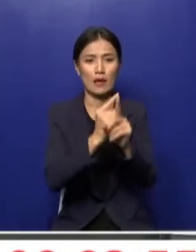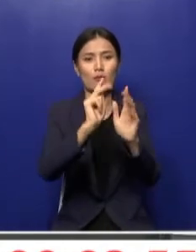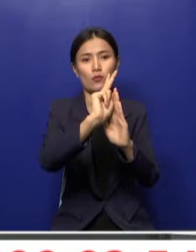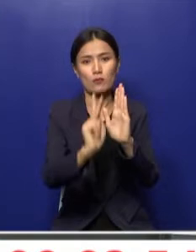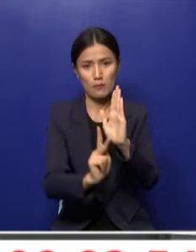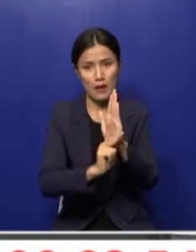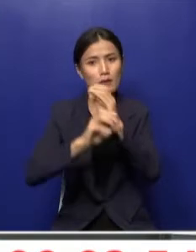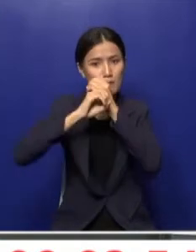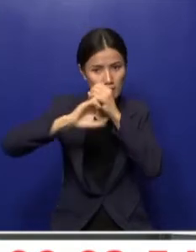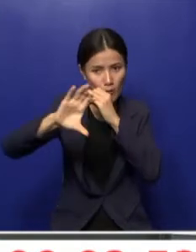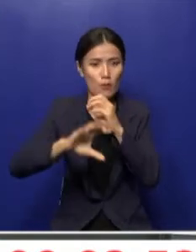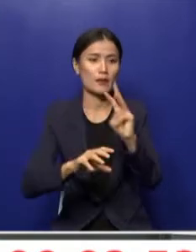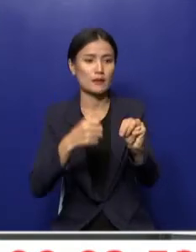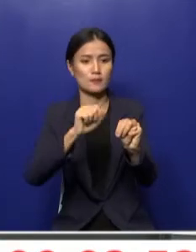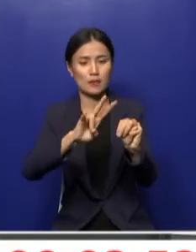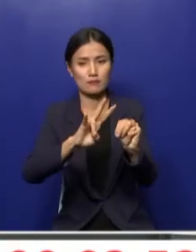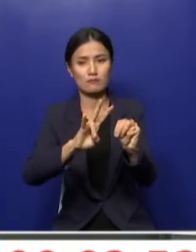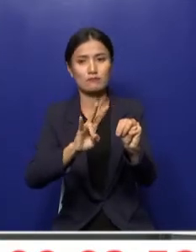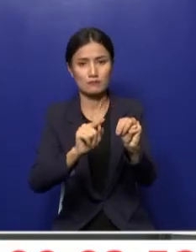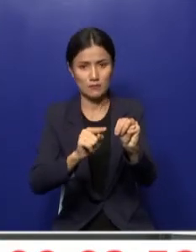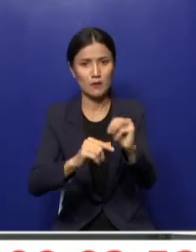กำหนดไว้ในมาตรา 17น